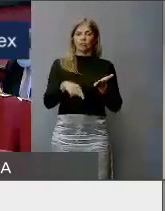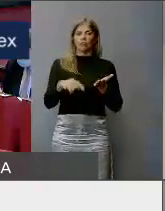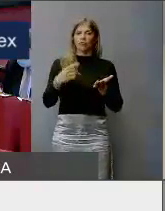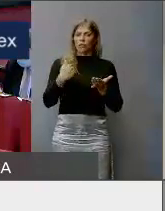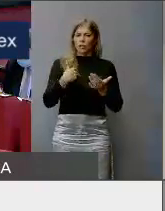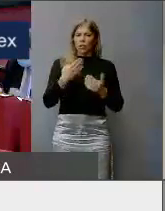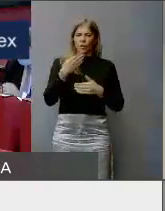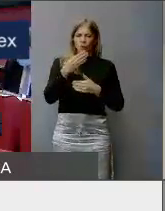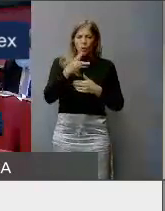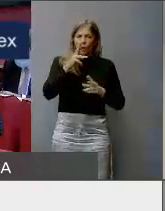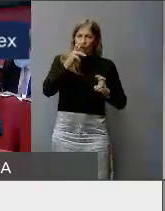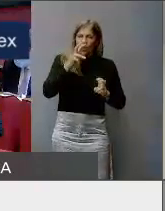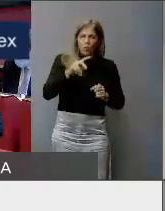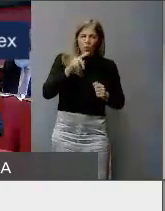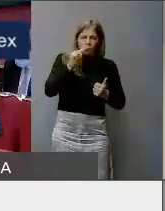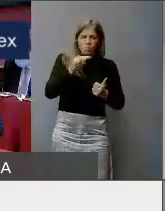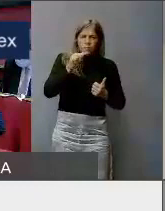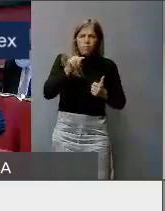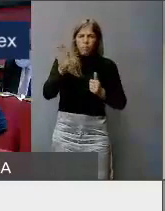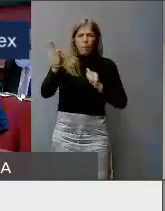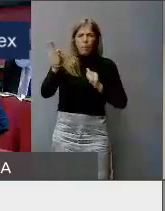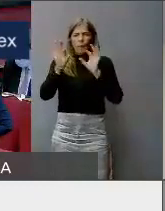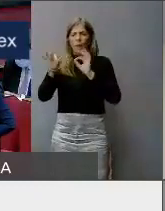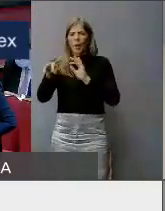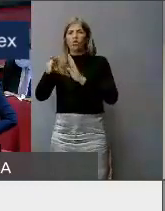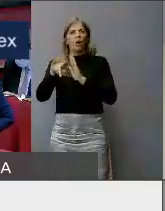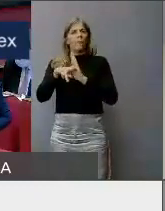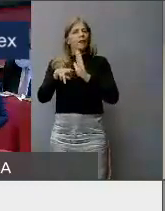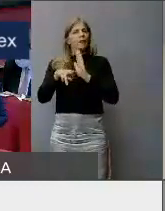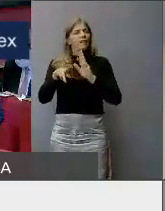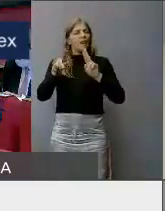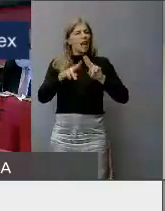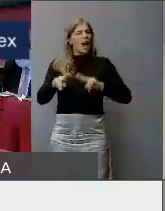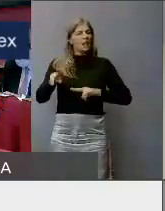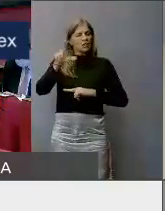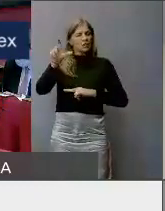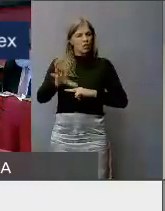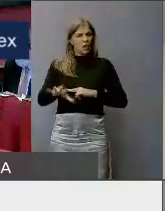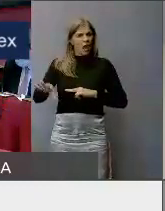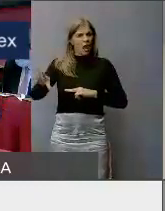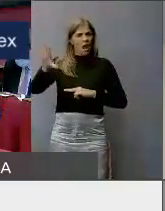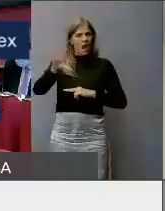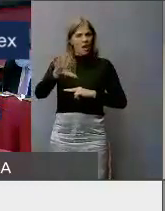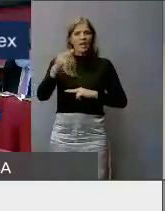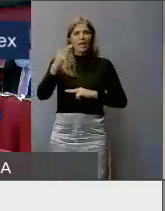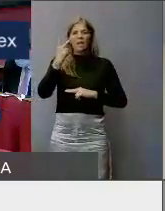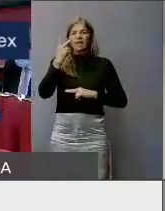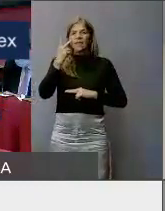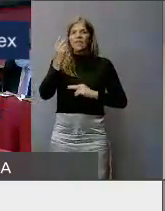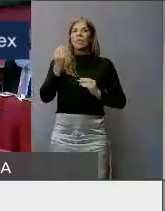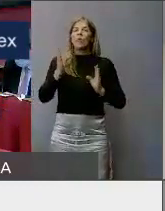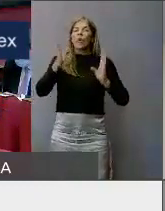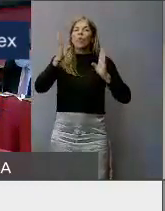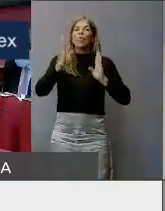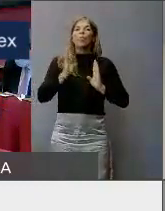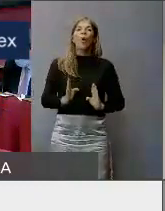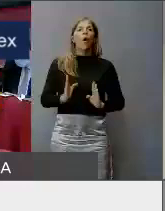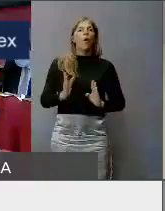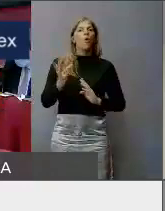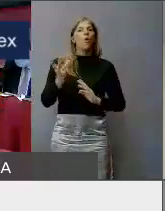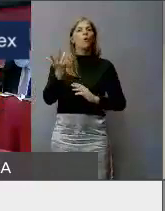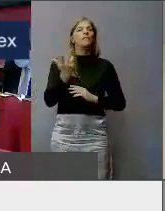vedere anche dalle normative nazionali e mettono proprio in evidenza come il ruolo del servizio sociale sia